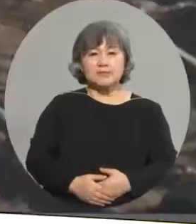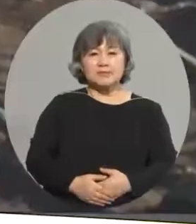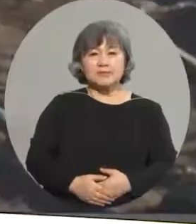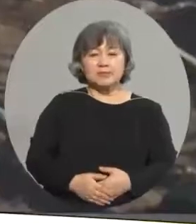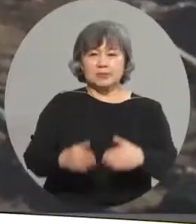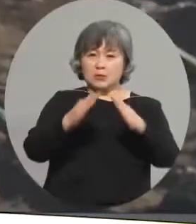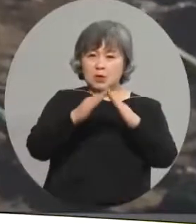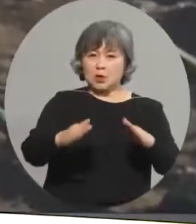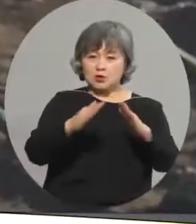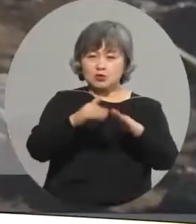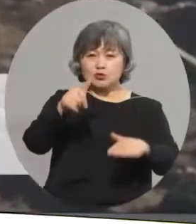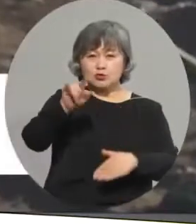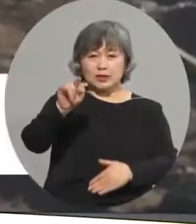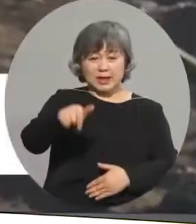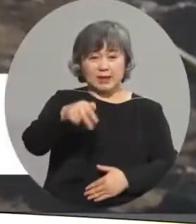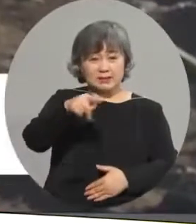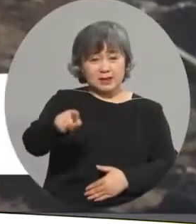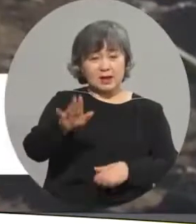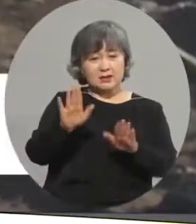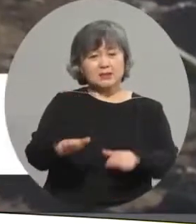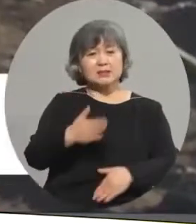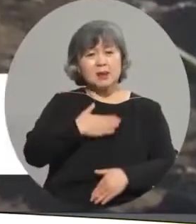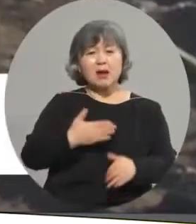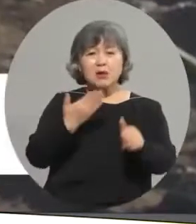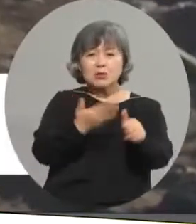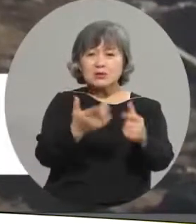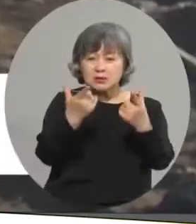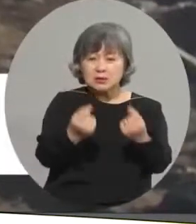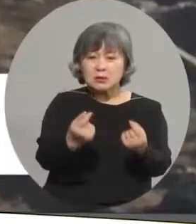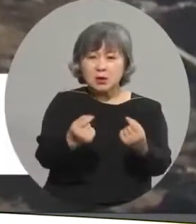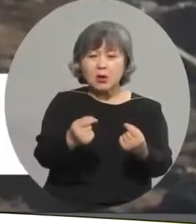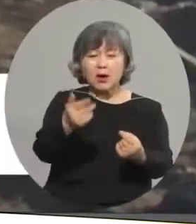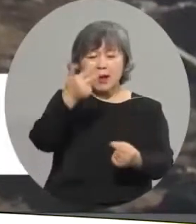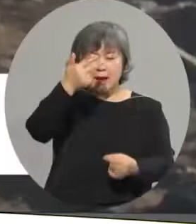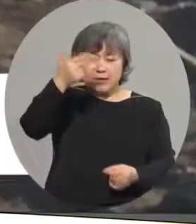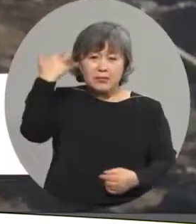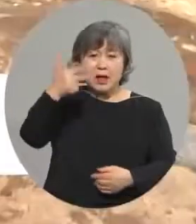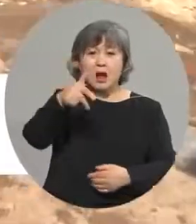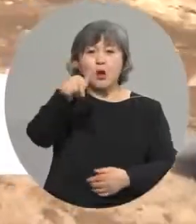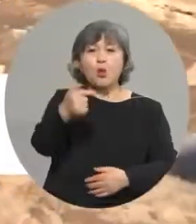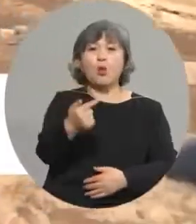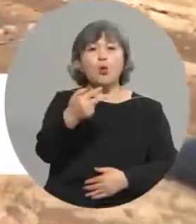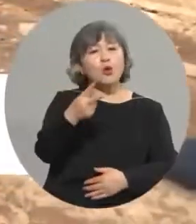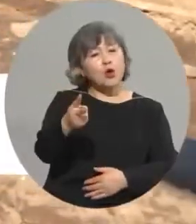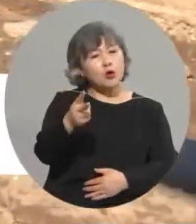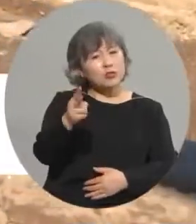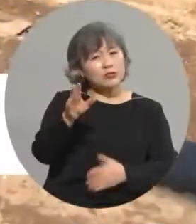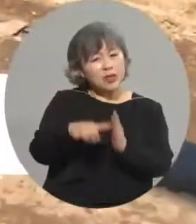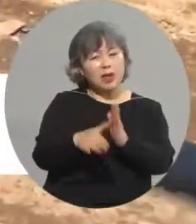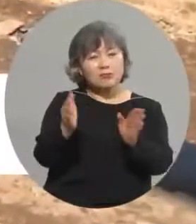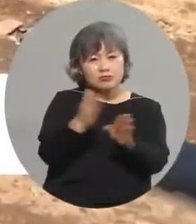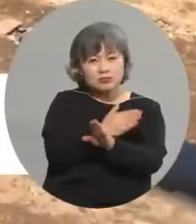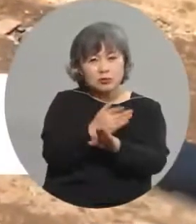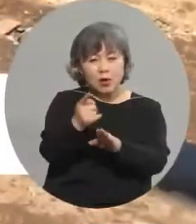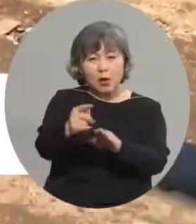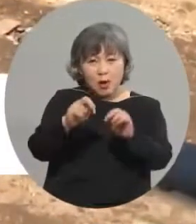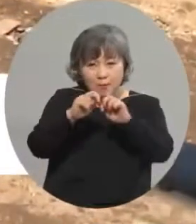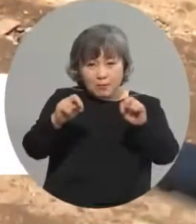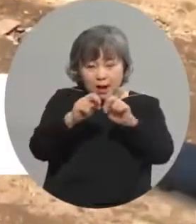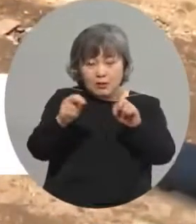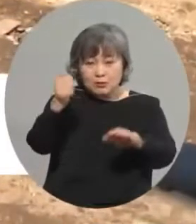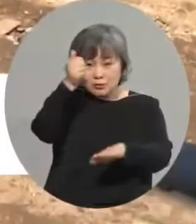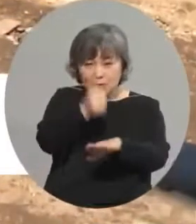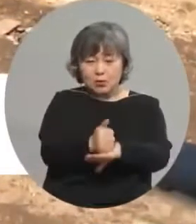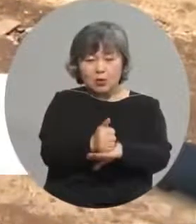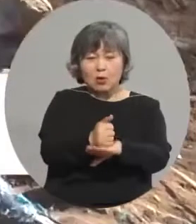전주 객사 가 현재 알려진 조선시대 보다 이전인 고려시대부터 존재했을 것으로 추정하는 발굴 조사 결과가 나와서